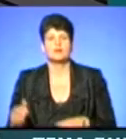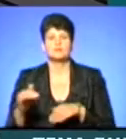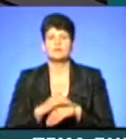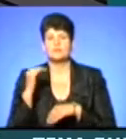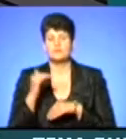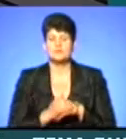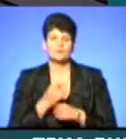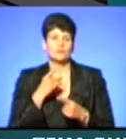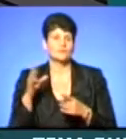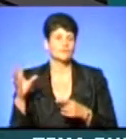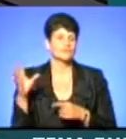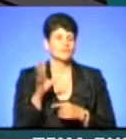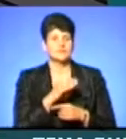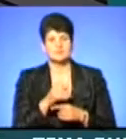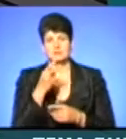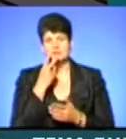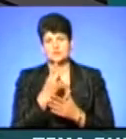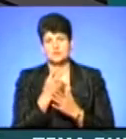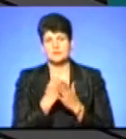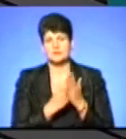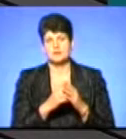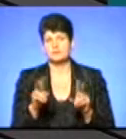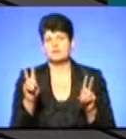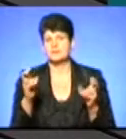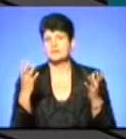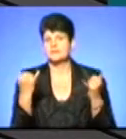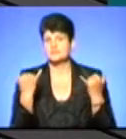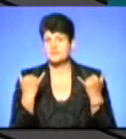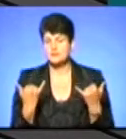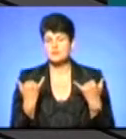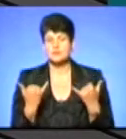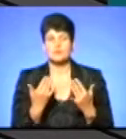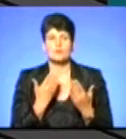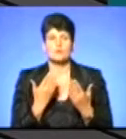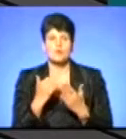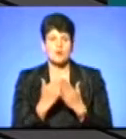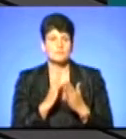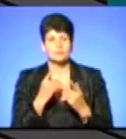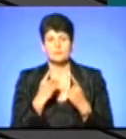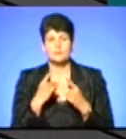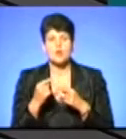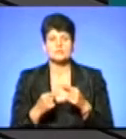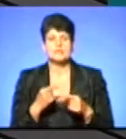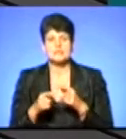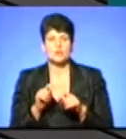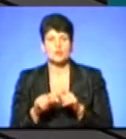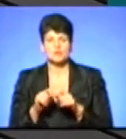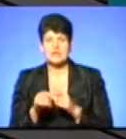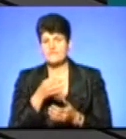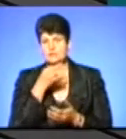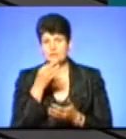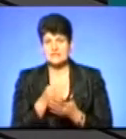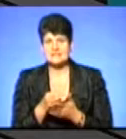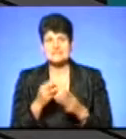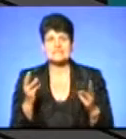Доброго вечора, кажу усім глядачам нашого каналу. В ефірі програма «Тема дня». Сьогодні у нашій програмі будемо говорити про наслідки, контроль та відповідальність